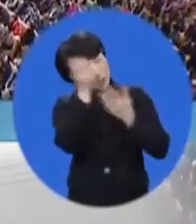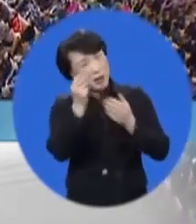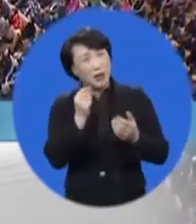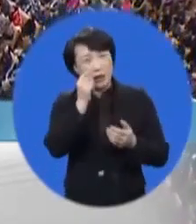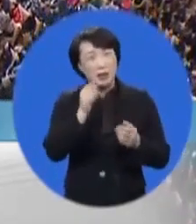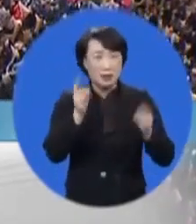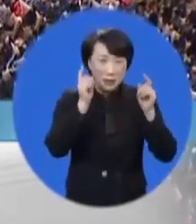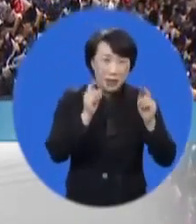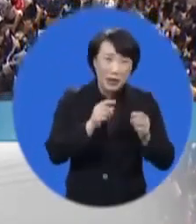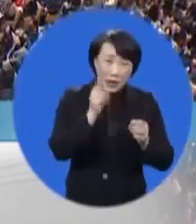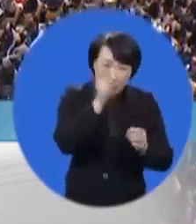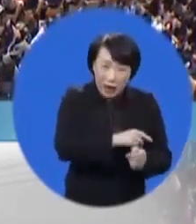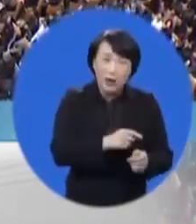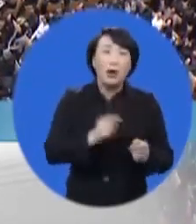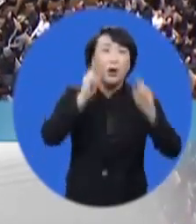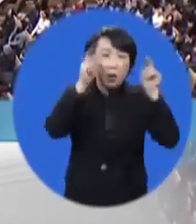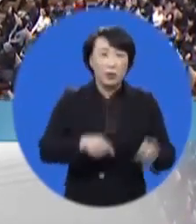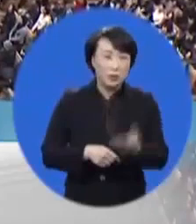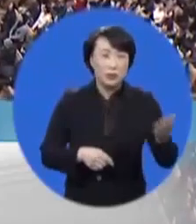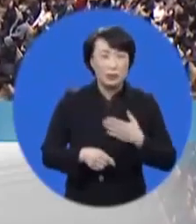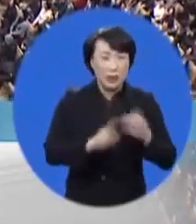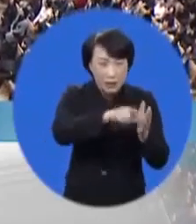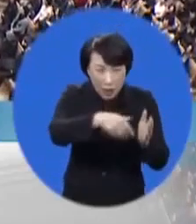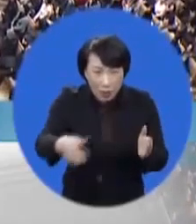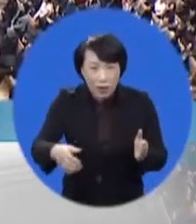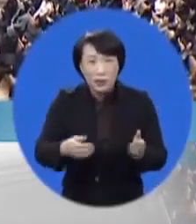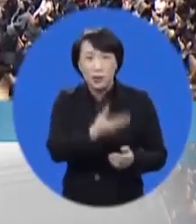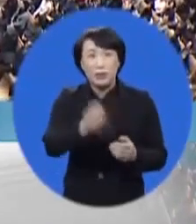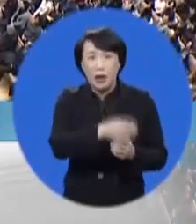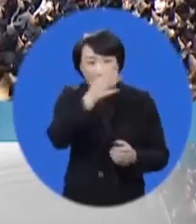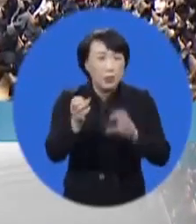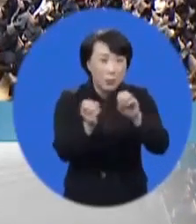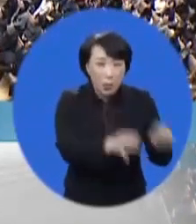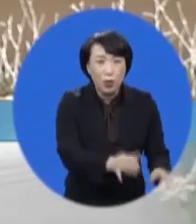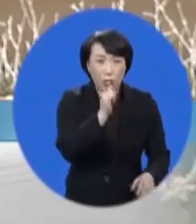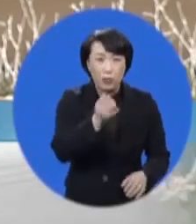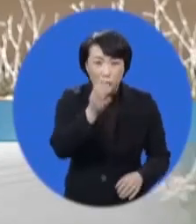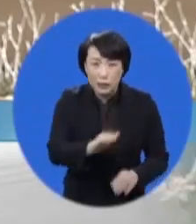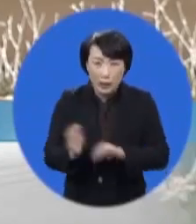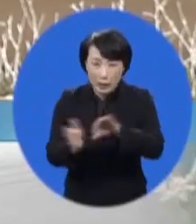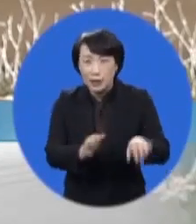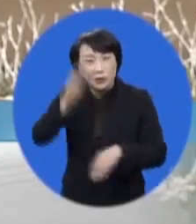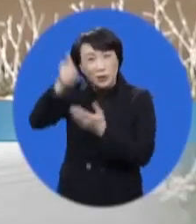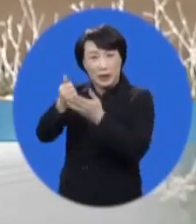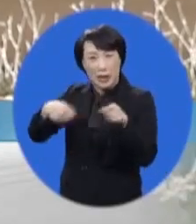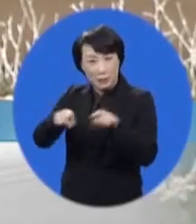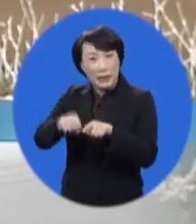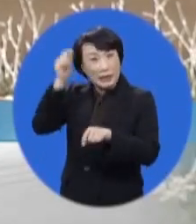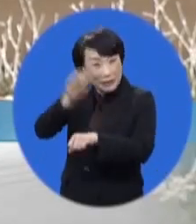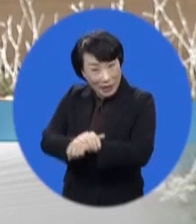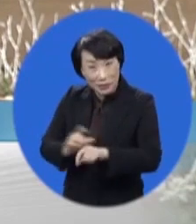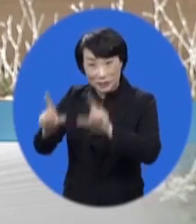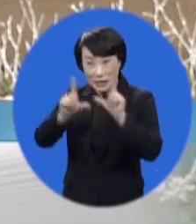방탕함과 어리석음은 정말로 자기 세월을 무분별하게 낭비하지만은 성령과 함께